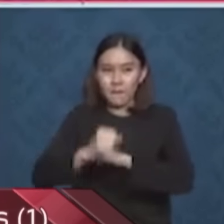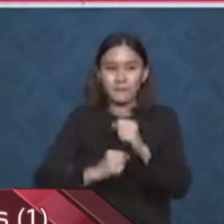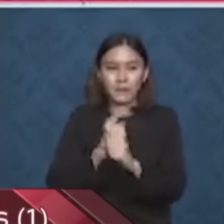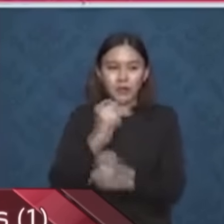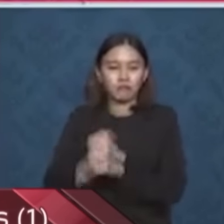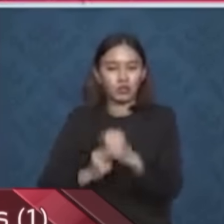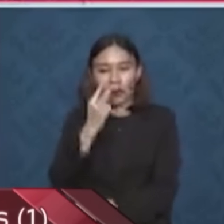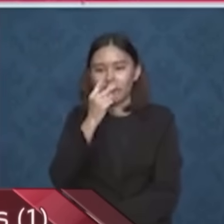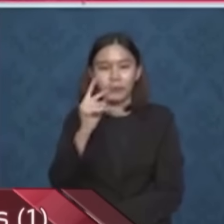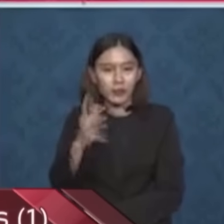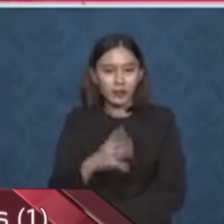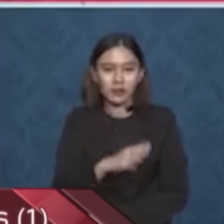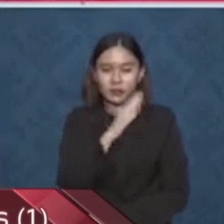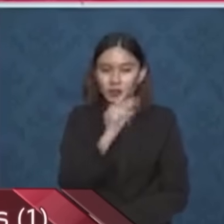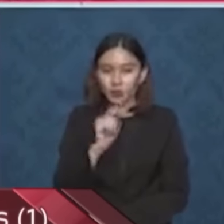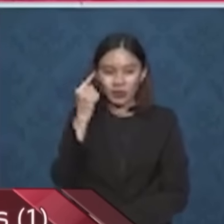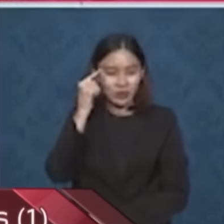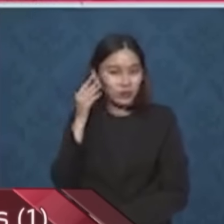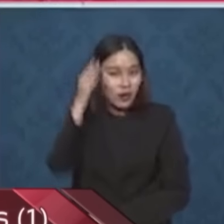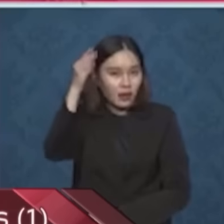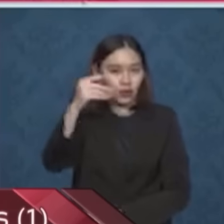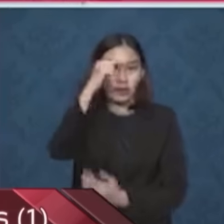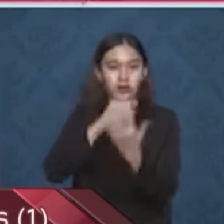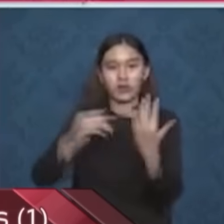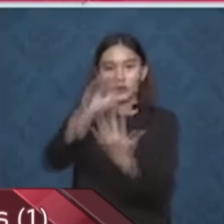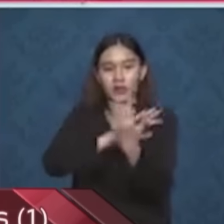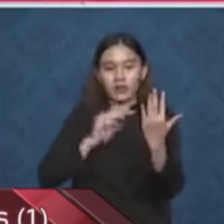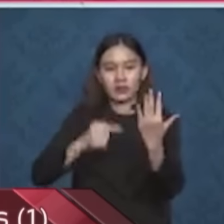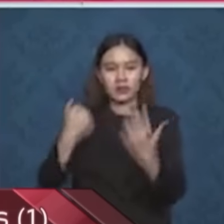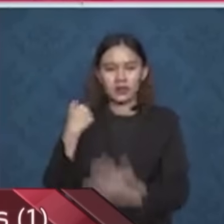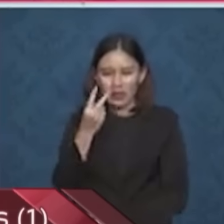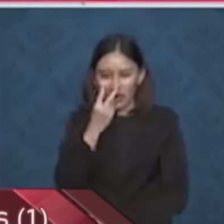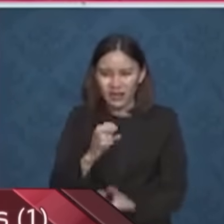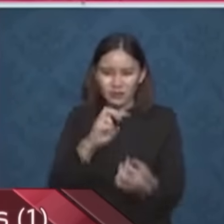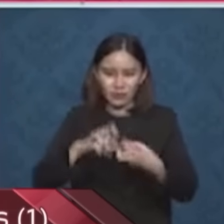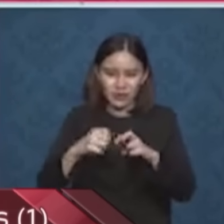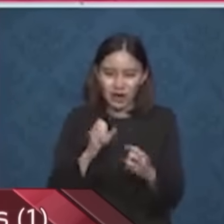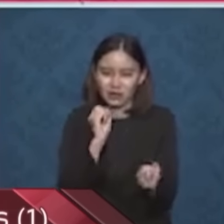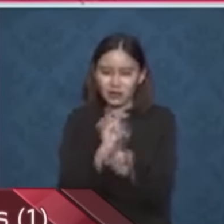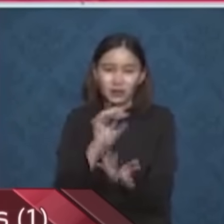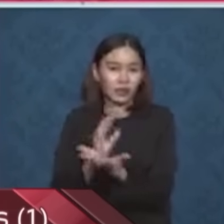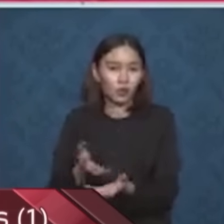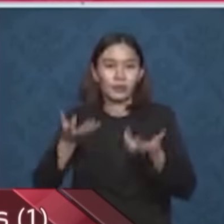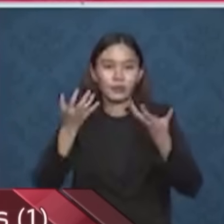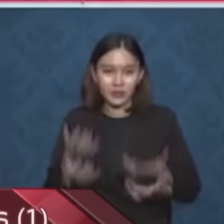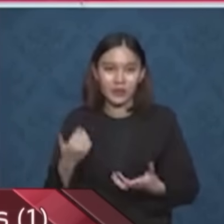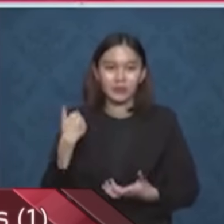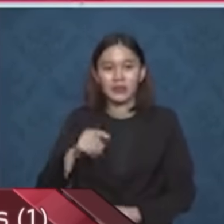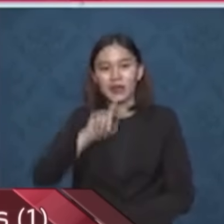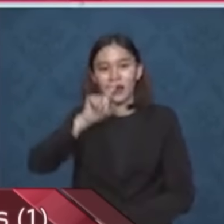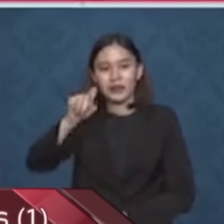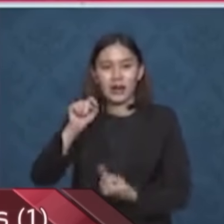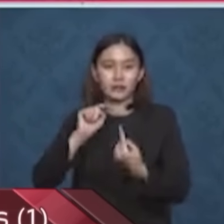ต่อปีอาจมองไม่เห็นนะครับแต่ถ้าเกิดเราคิดถึงอนาคตของประเทศจริงเราจะเห็นความพินาศชิ้นใหญ่ที่รอเราอยู่ก็ต้องถามไปอย่างท่าน